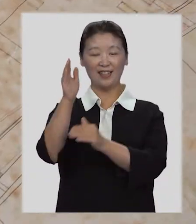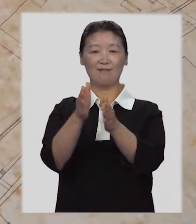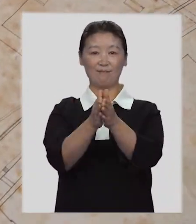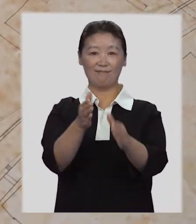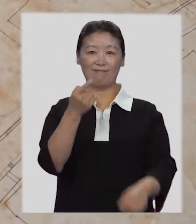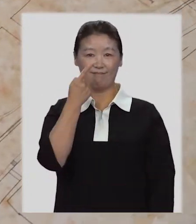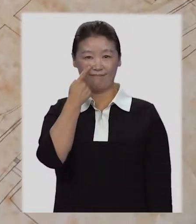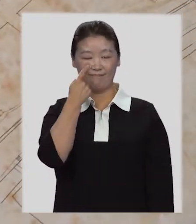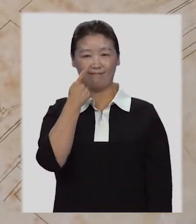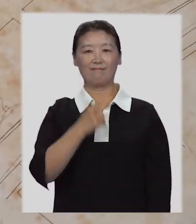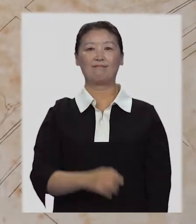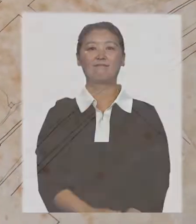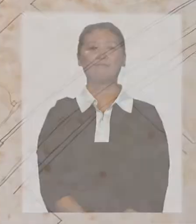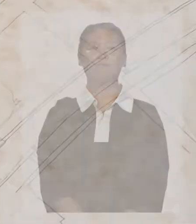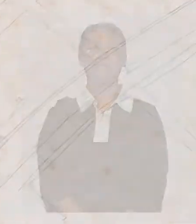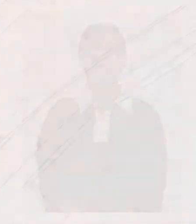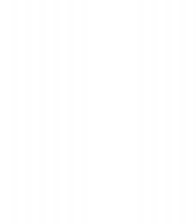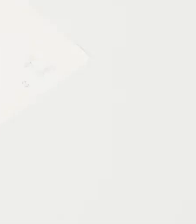합니다.